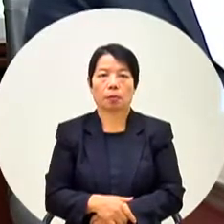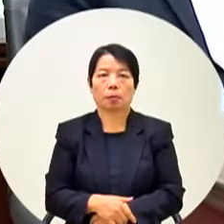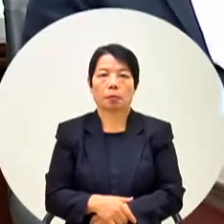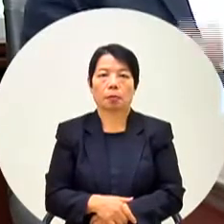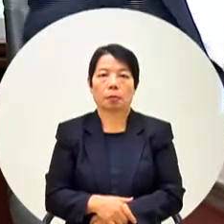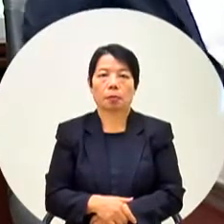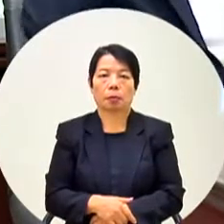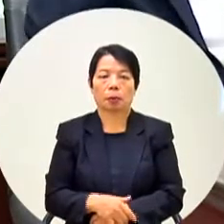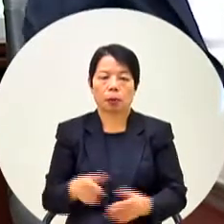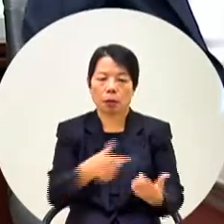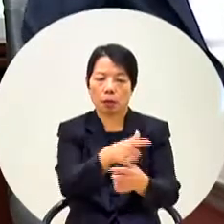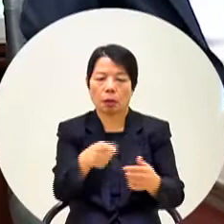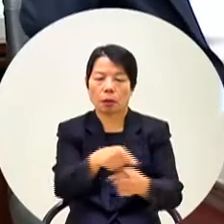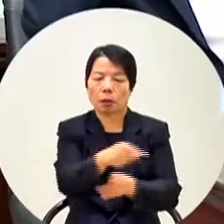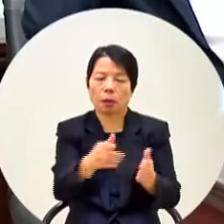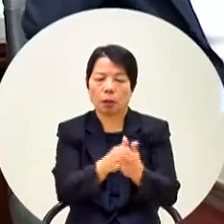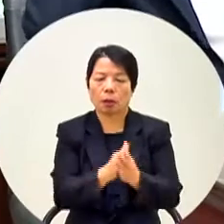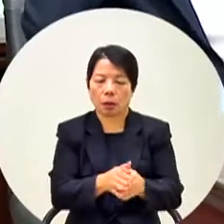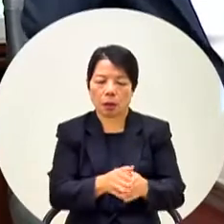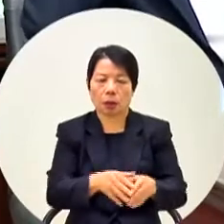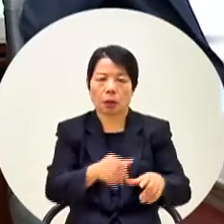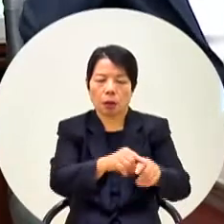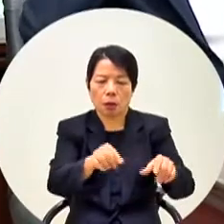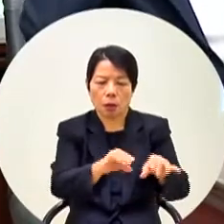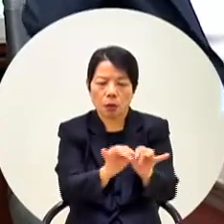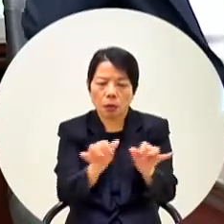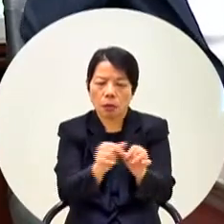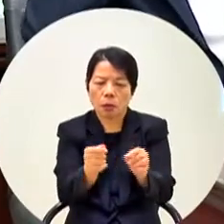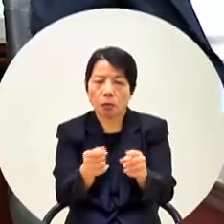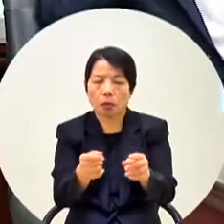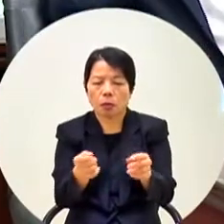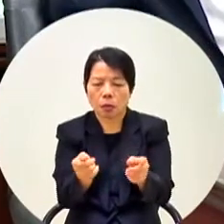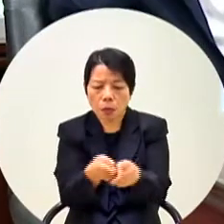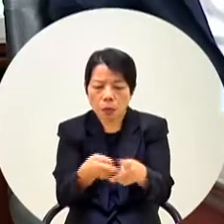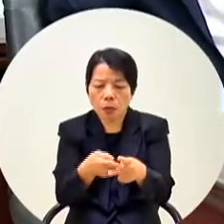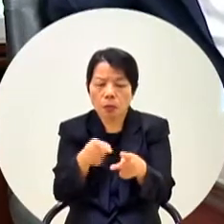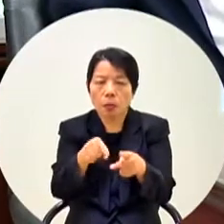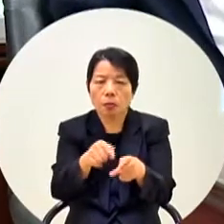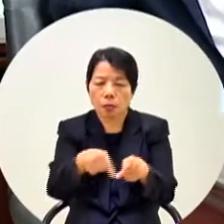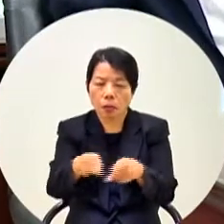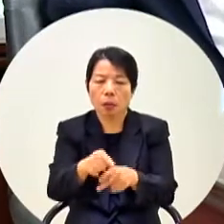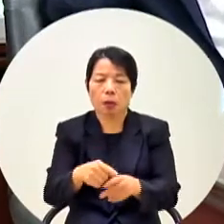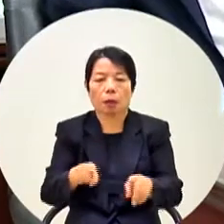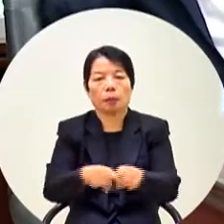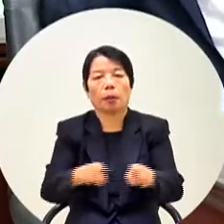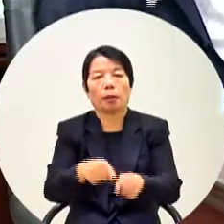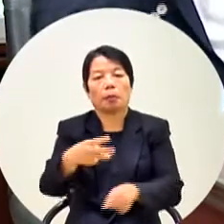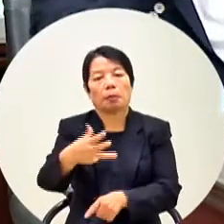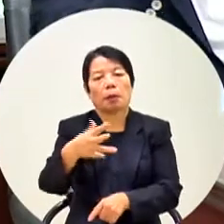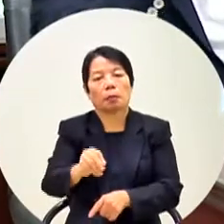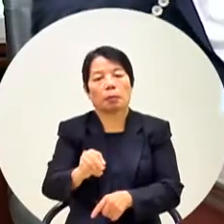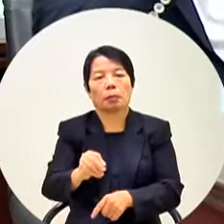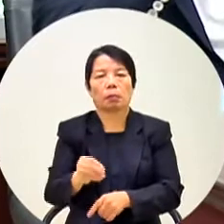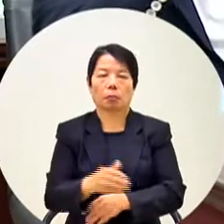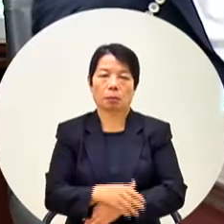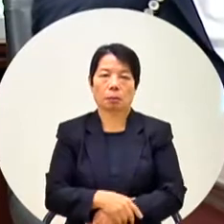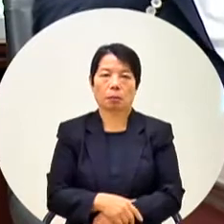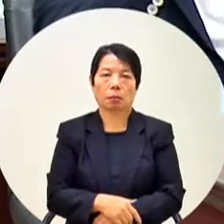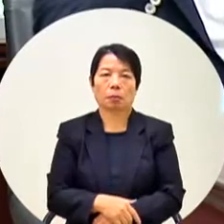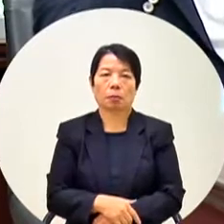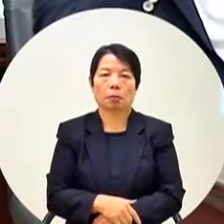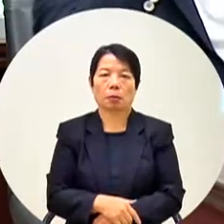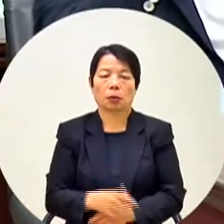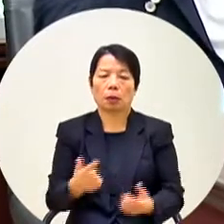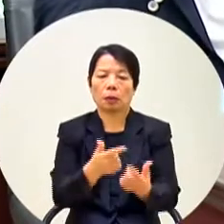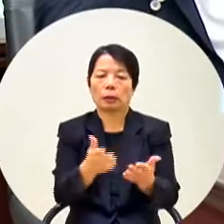放屎地哦，市林地哦。一平，吼、哦，竟然是八万几块，你这等于咧刁